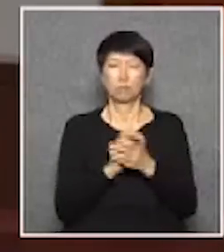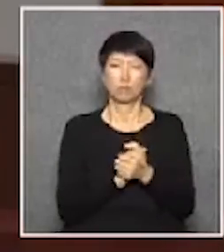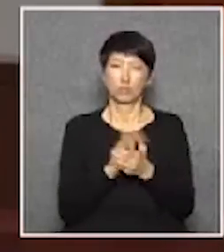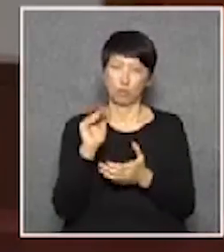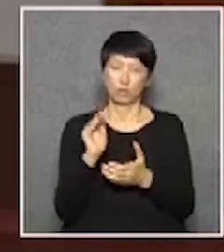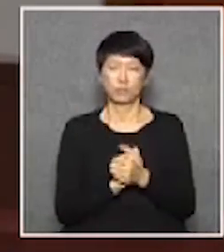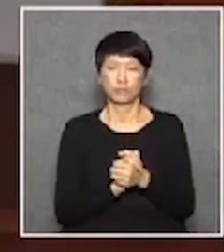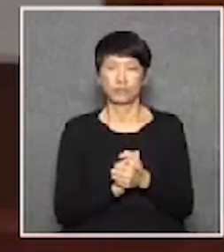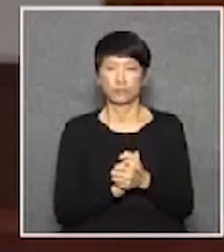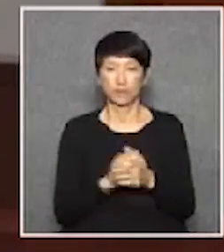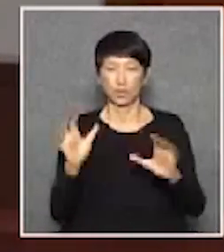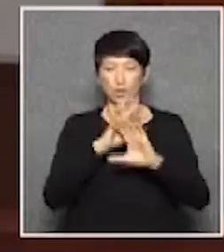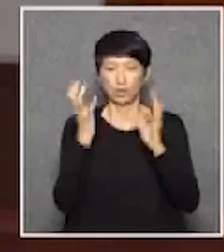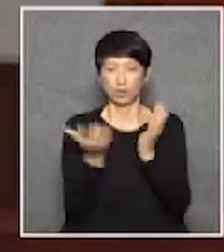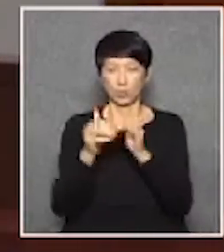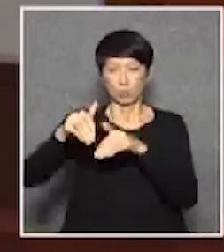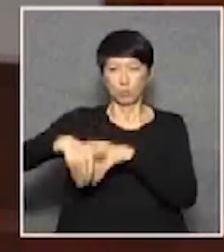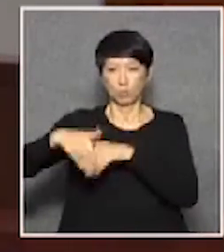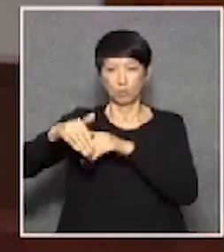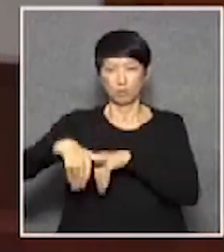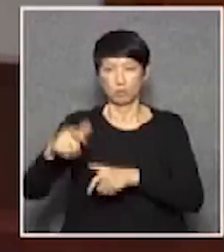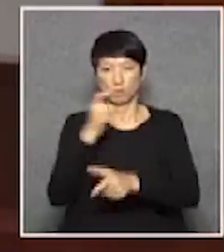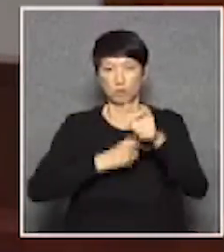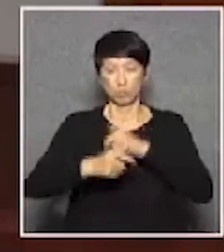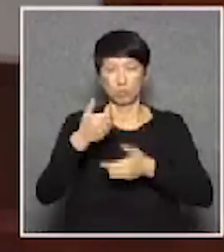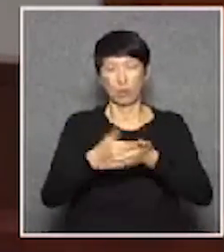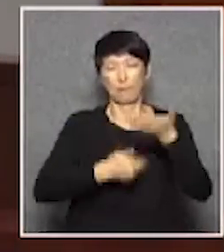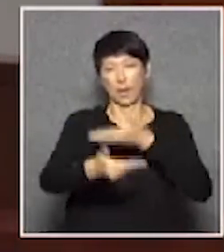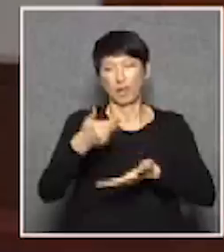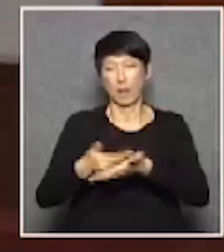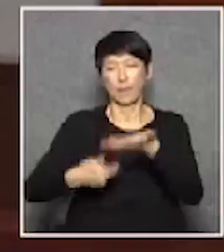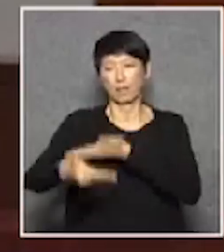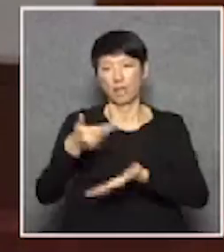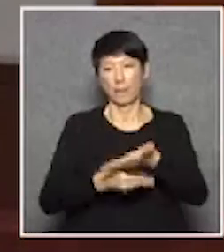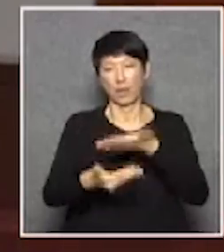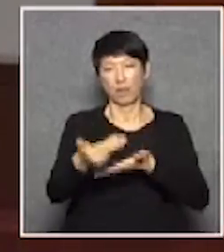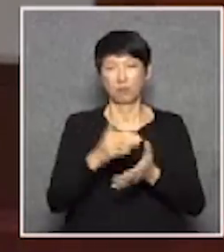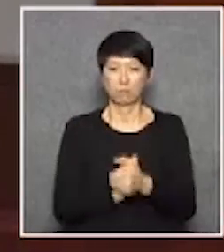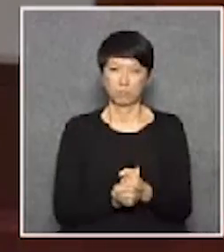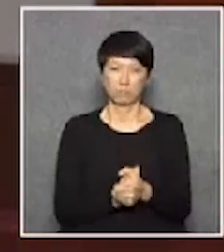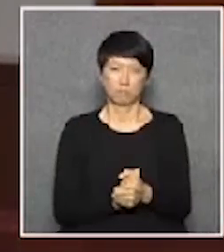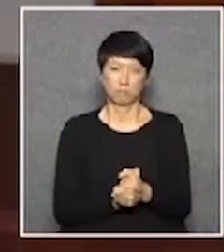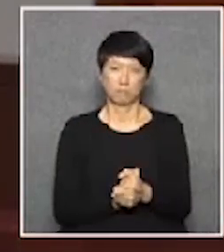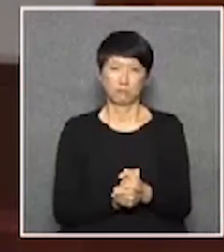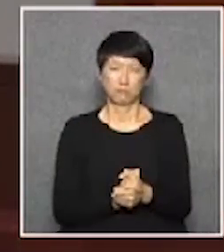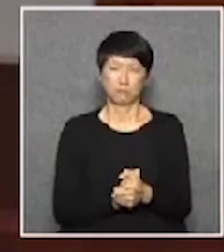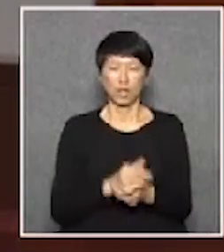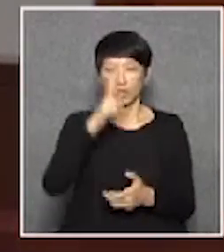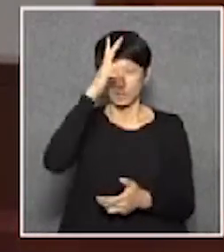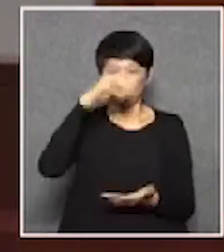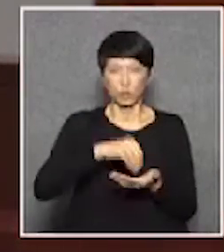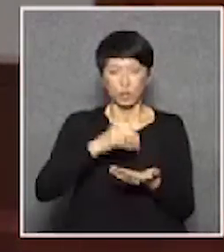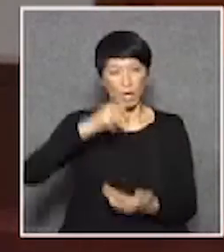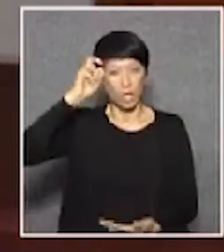咪啊？成個鄉郊地區主要經濟活動就是賣地賣屋，係咪啊？即係政府一定係要諗一